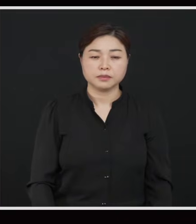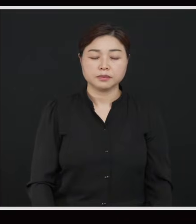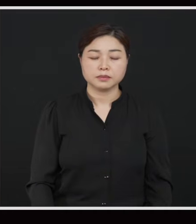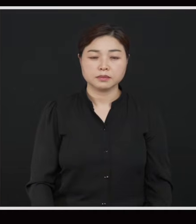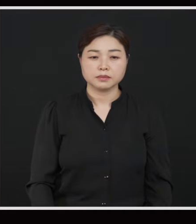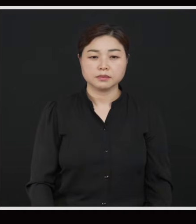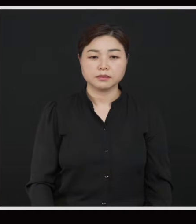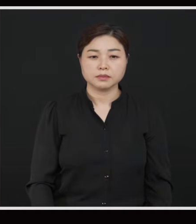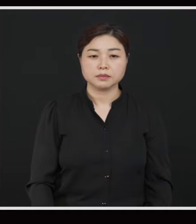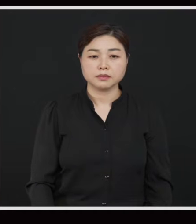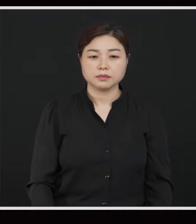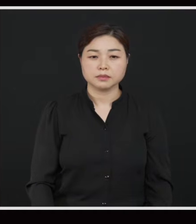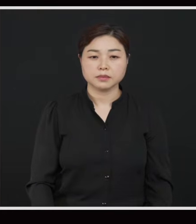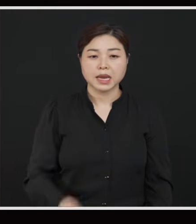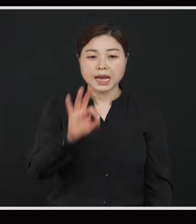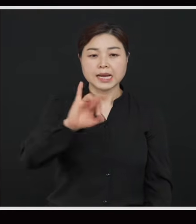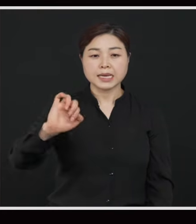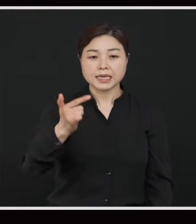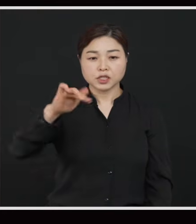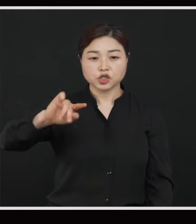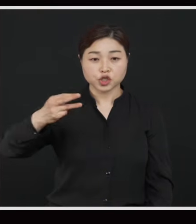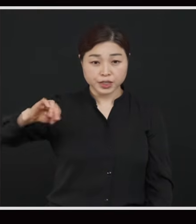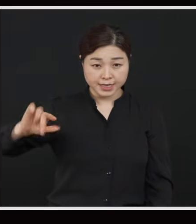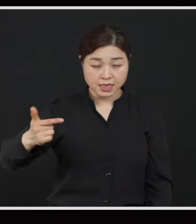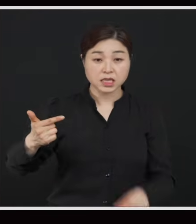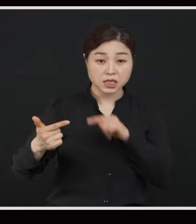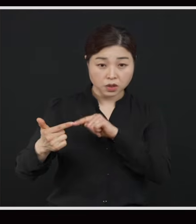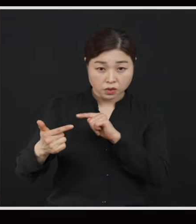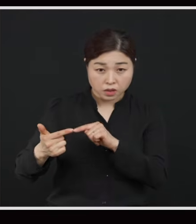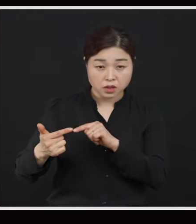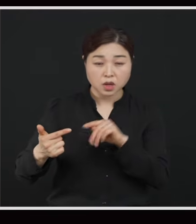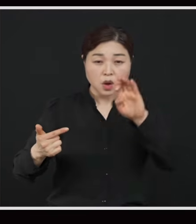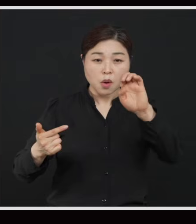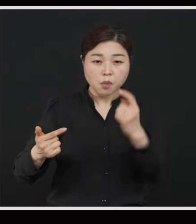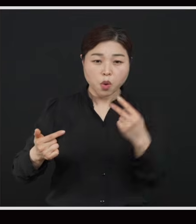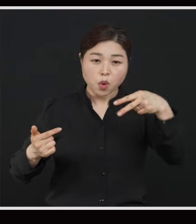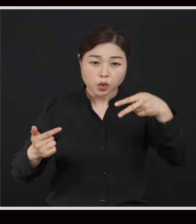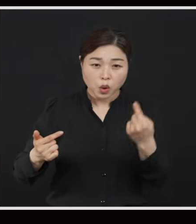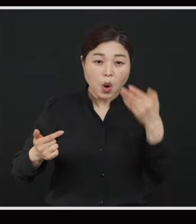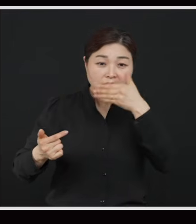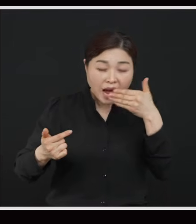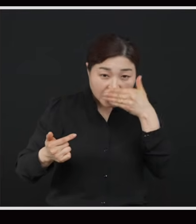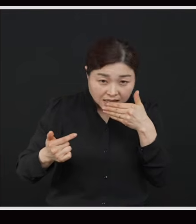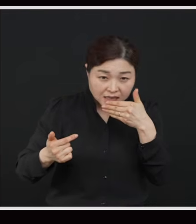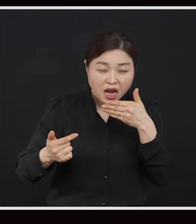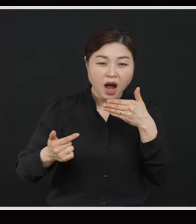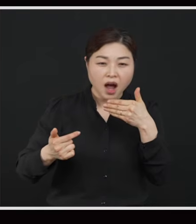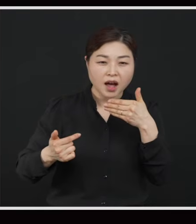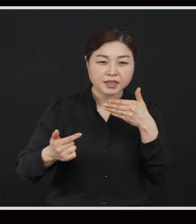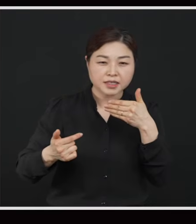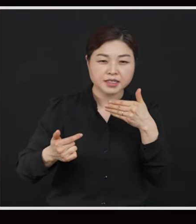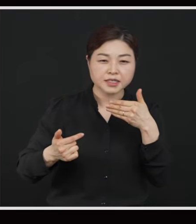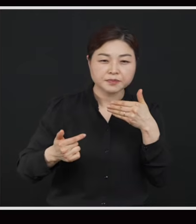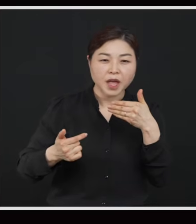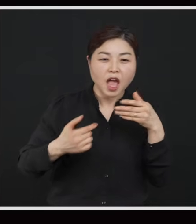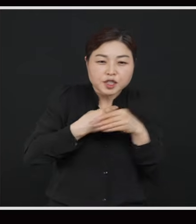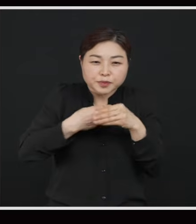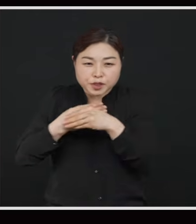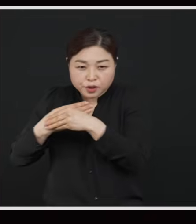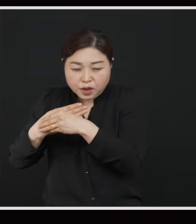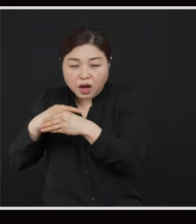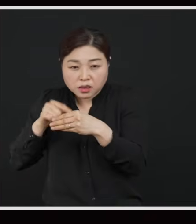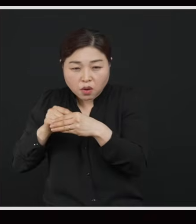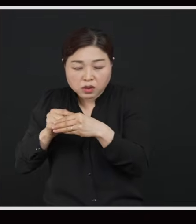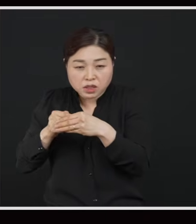자, 근데 이제 인슐린이라는 게 그냥 포도당 흡수하고 뭐하고 그러는 거